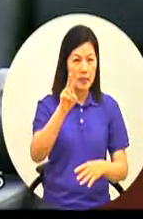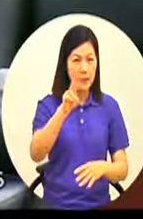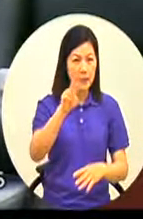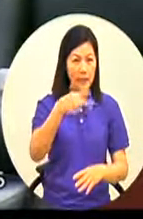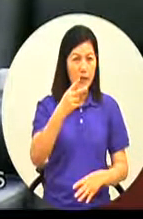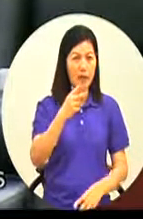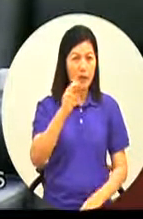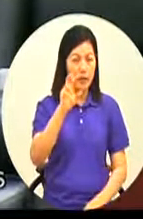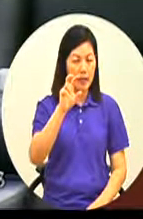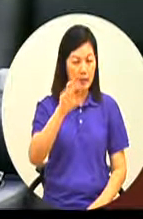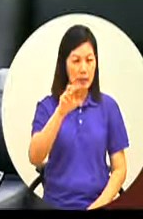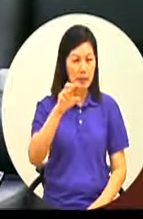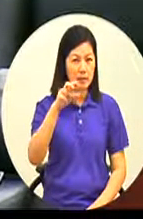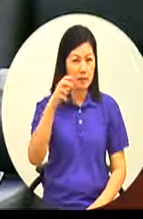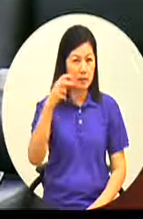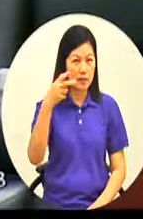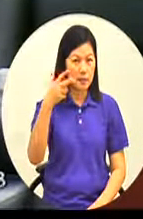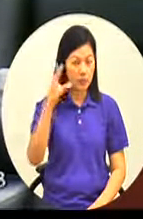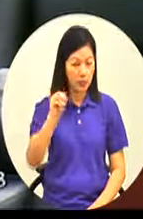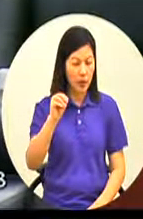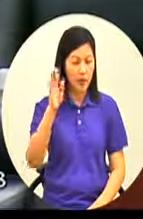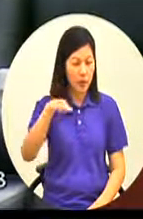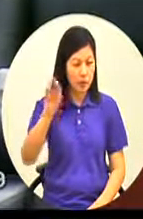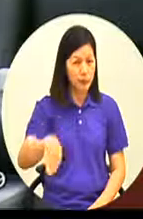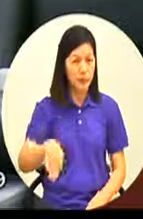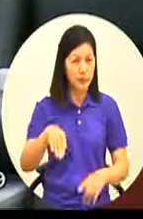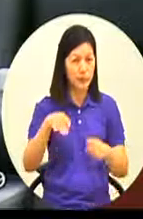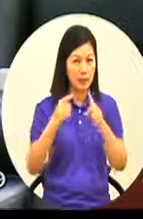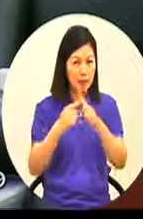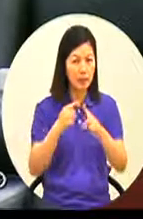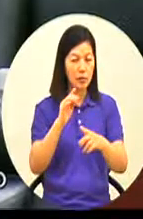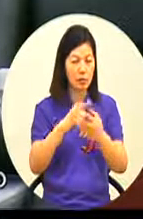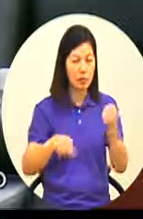27,900,000人哦。那占地的面积有